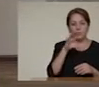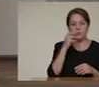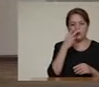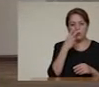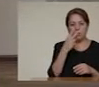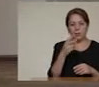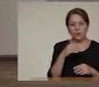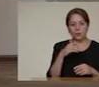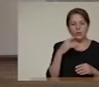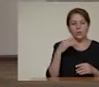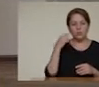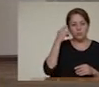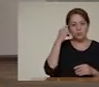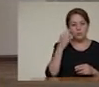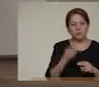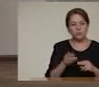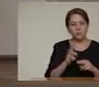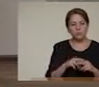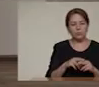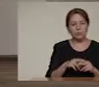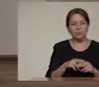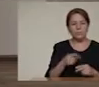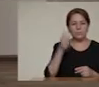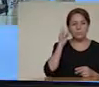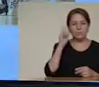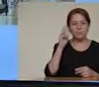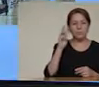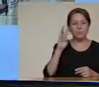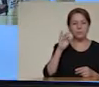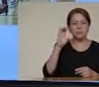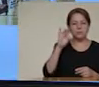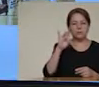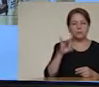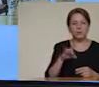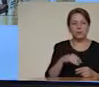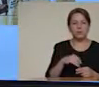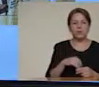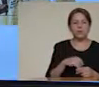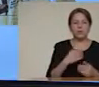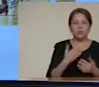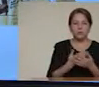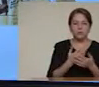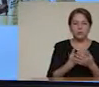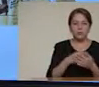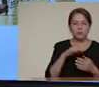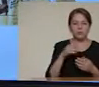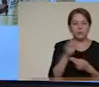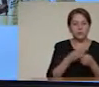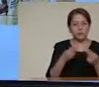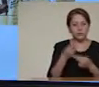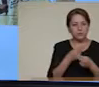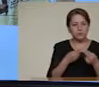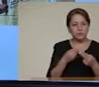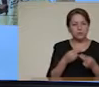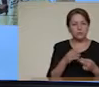siz tasavvur qilishingiz uchun qadimgi Misr taqvimini suratlarda ifodalashga